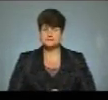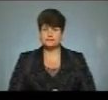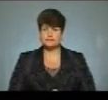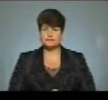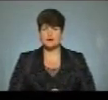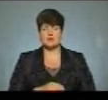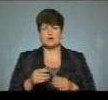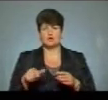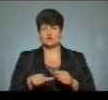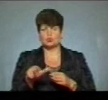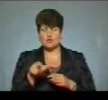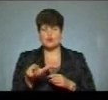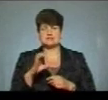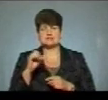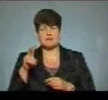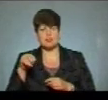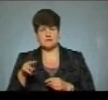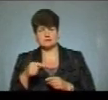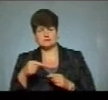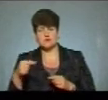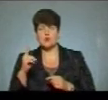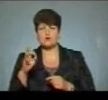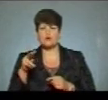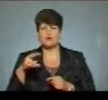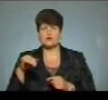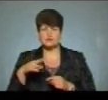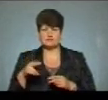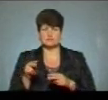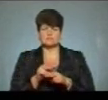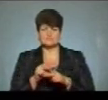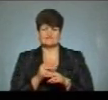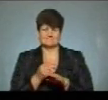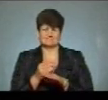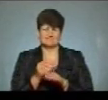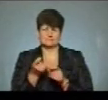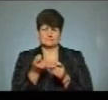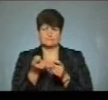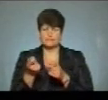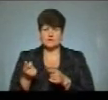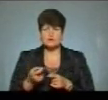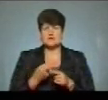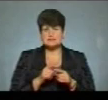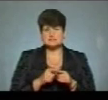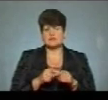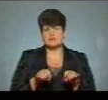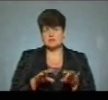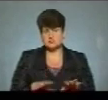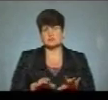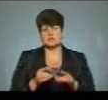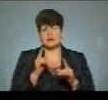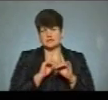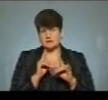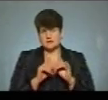Скалатом і Колодіївкою відремонтують частково, до Полупанівського кар'єру збудують об'їзну. Це вирішили на нараді, яку скликали через вчорашнє перекриття